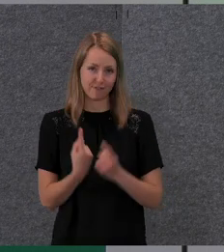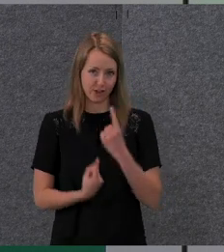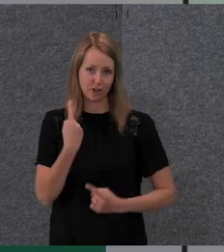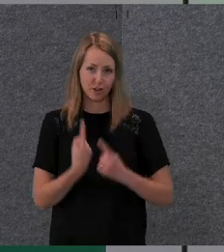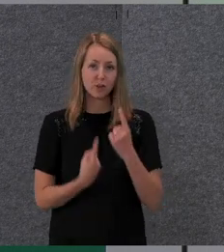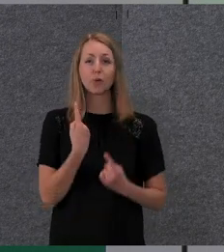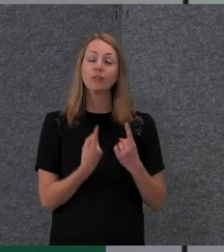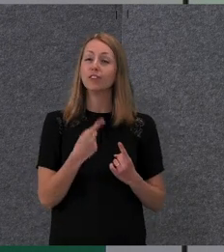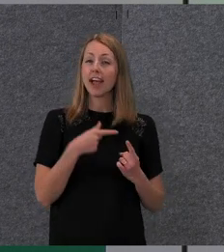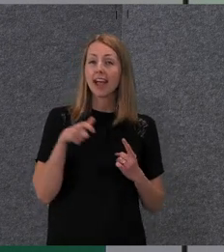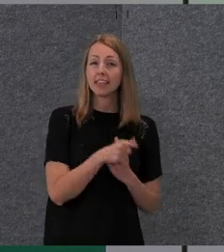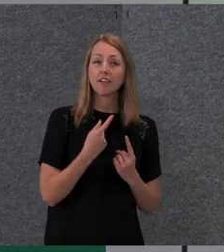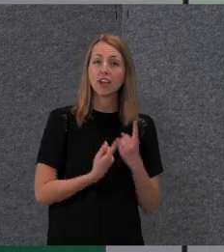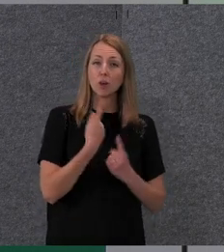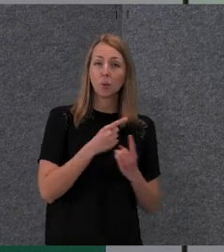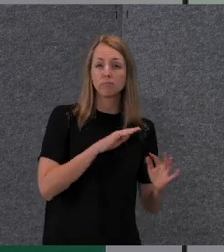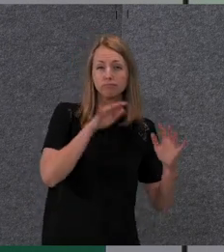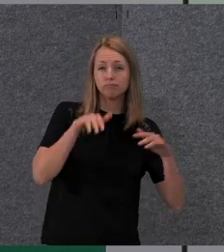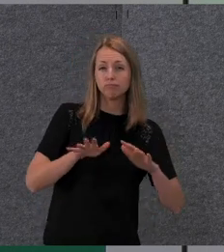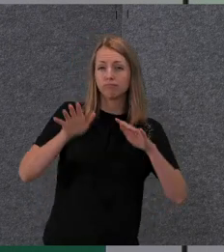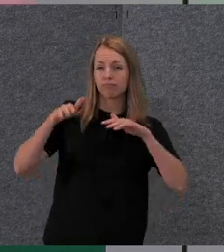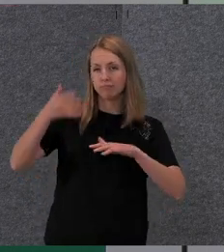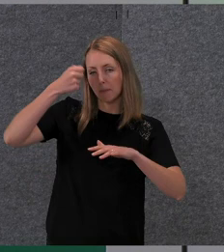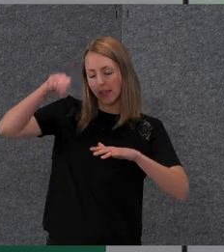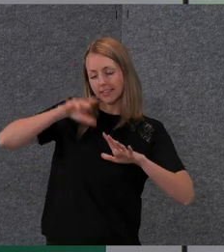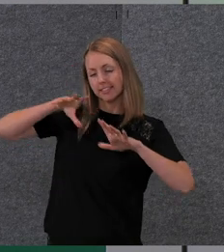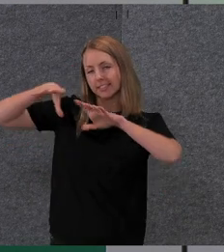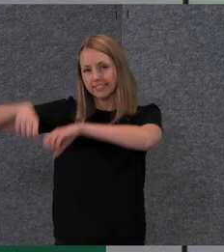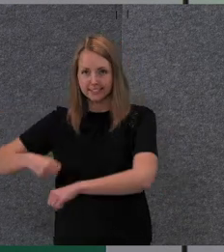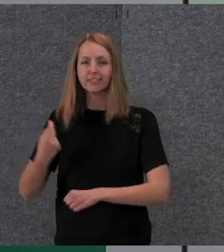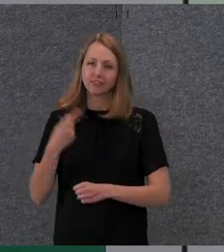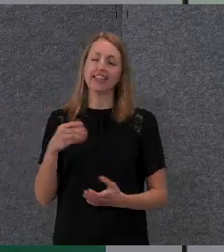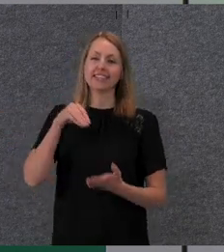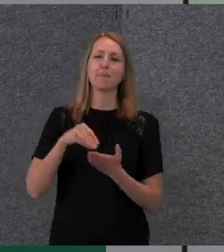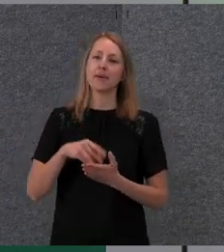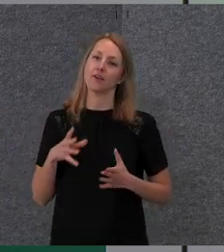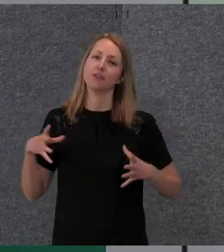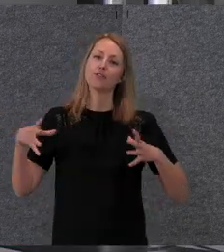von NRW nach Berlin starten. Ich bin dabei und mit euch schaffen wir alles.